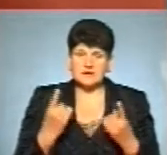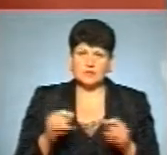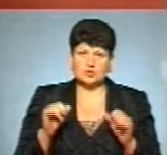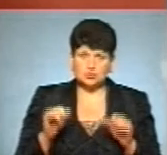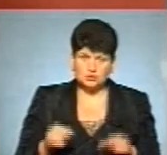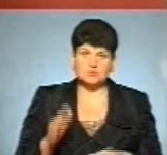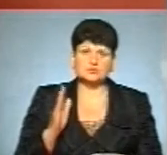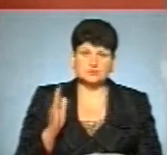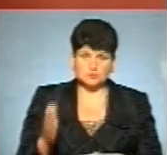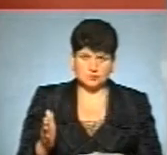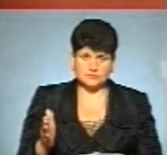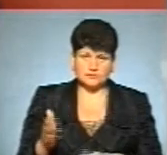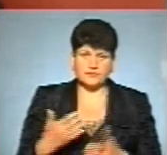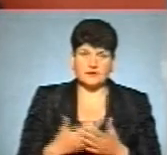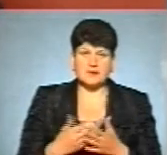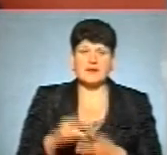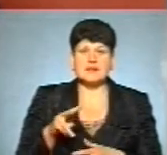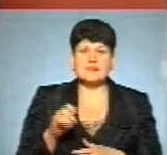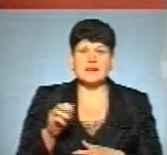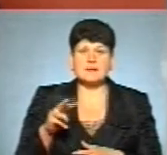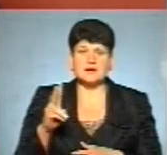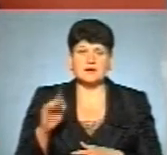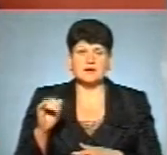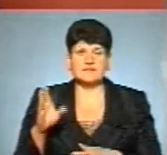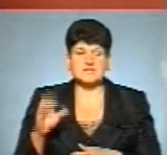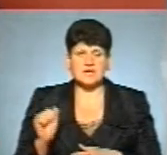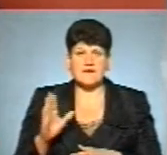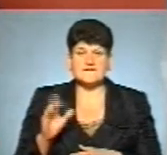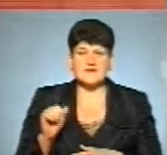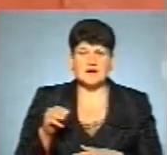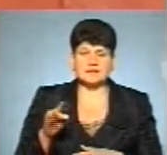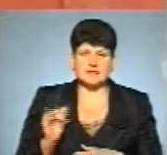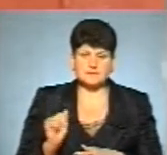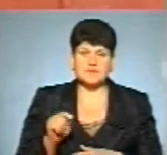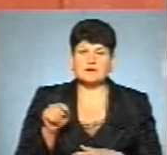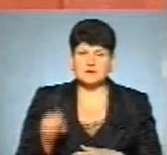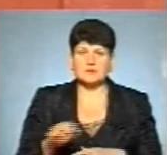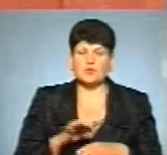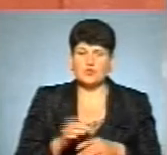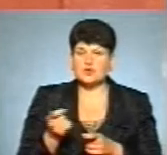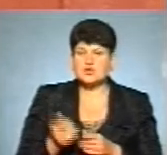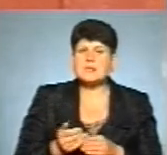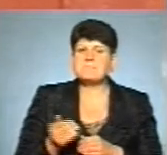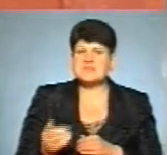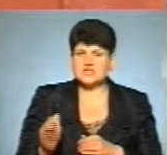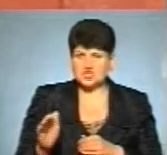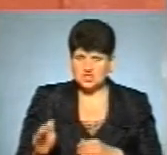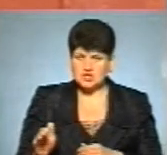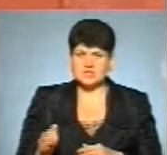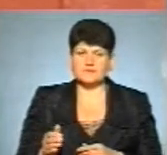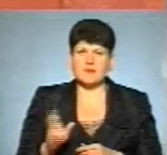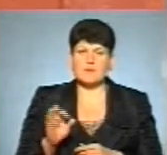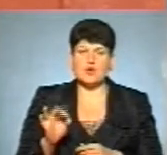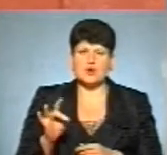ймовірність відбутися? Наприклад, та сама Лемківська Ватра чи... Ну, скажімо, вони відбуваються трошки пізніше, і цей